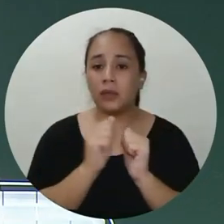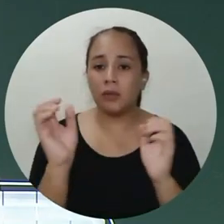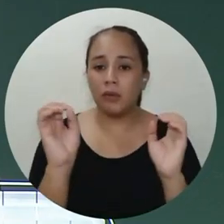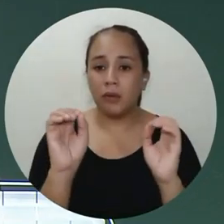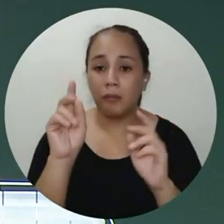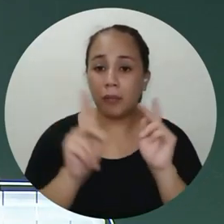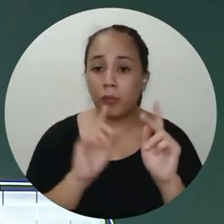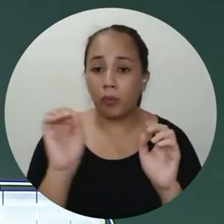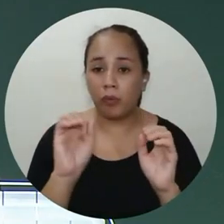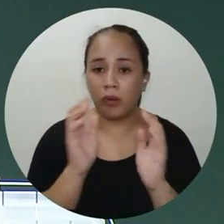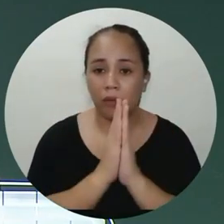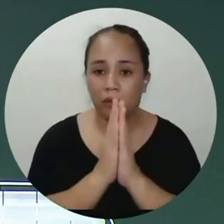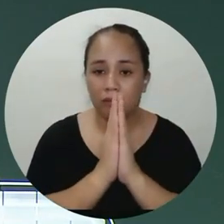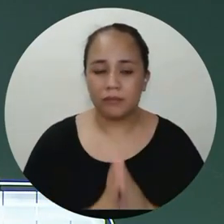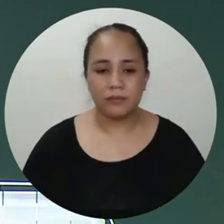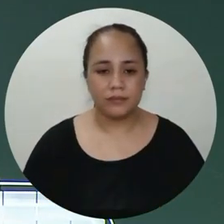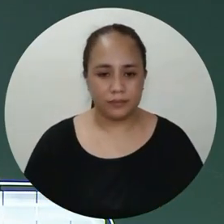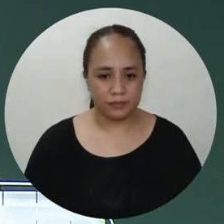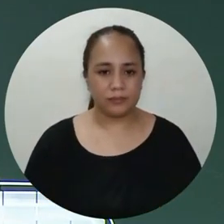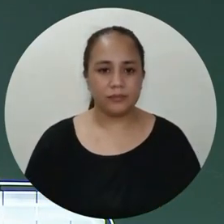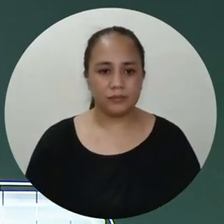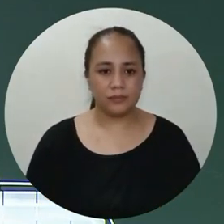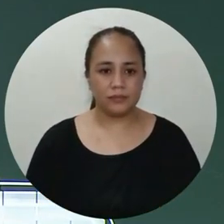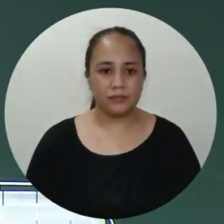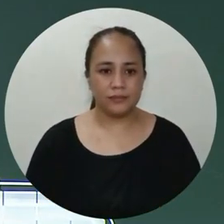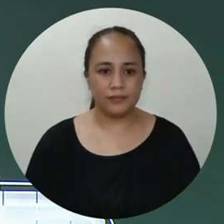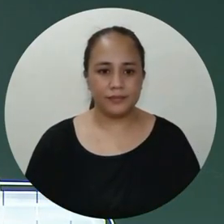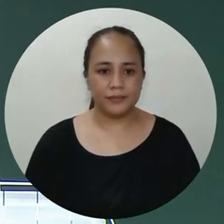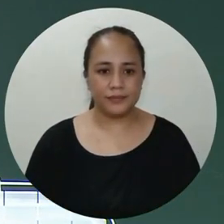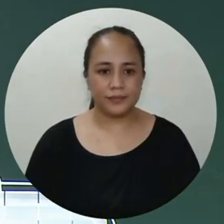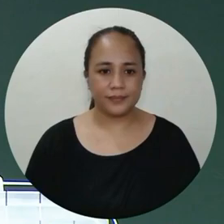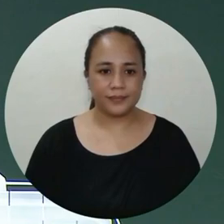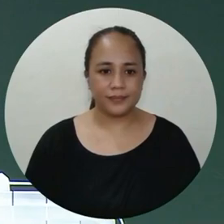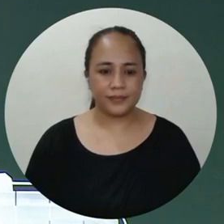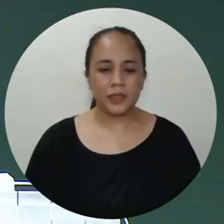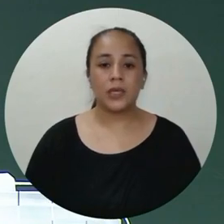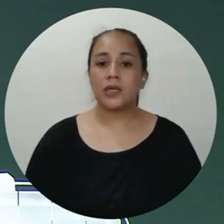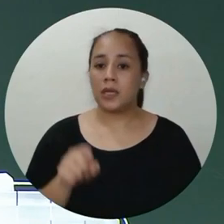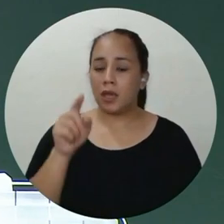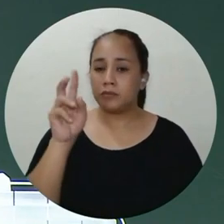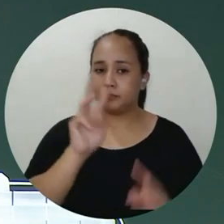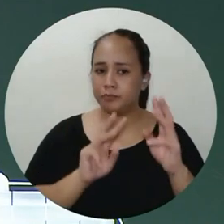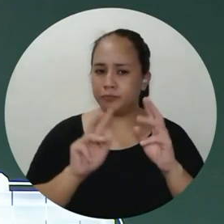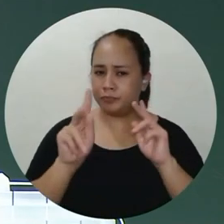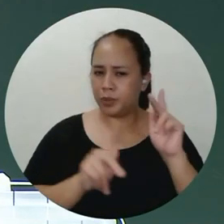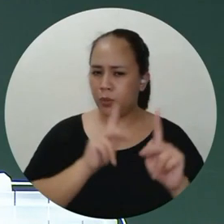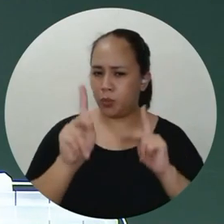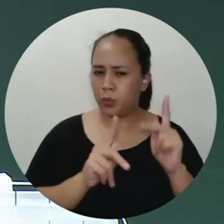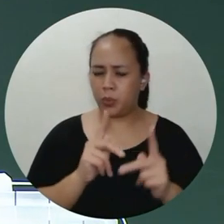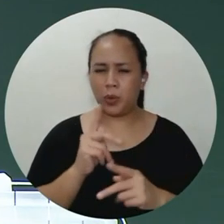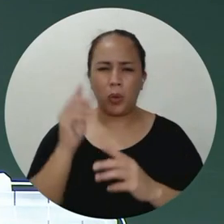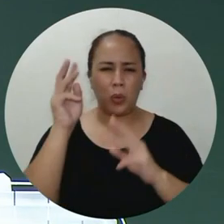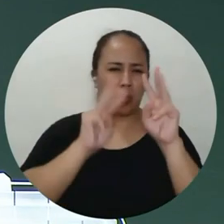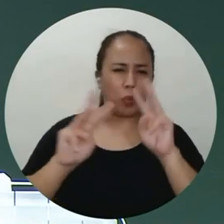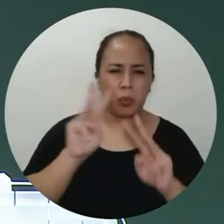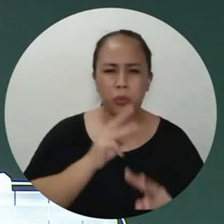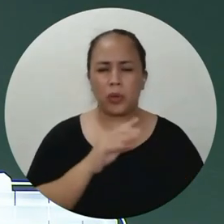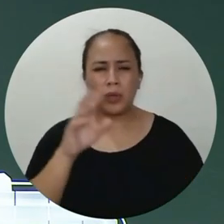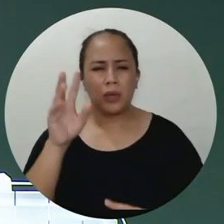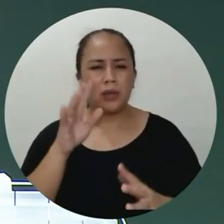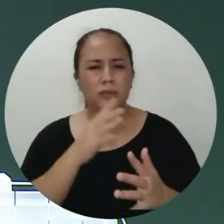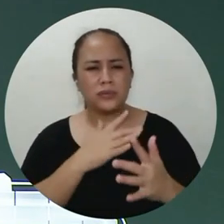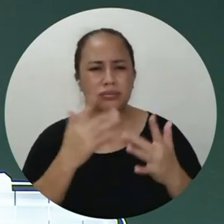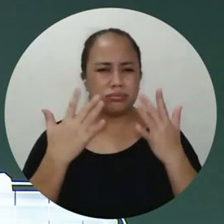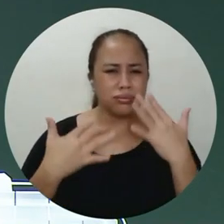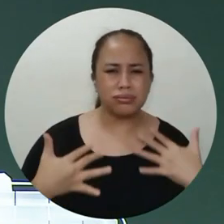걱정, 불안, 초조 이런 사람들 얼굴 피부 색이 안 좋아. So people who are always anxious, worried, fretting, their face does not look very